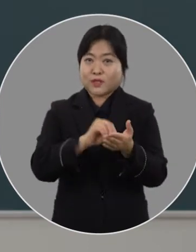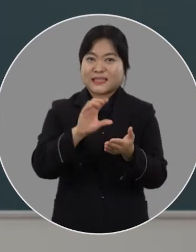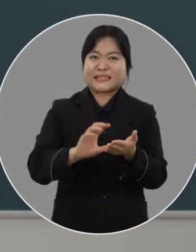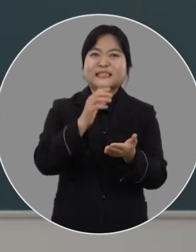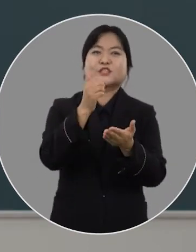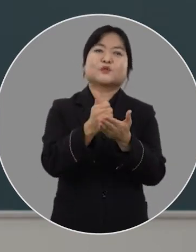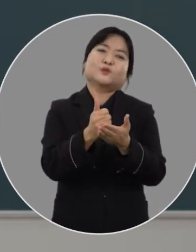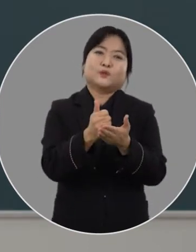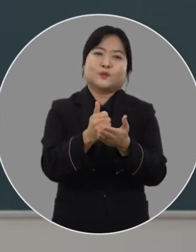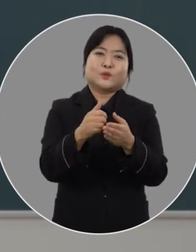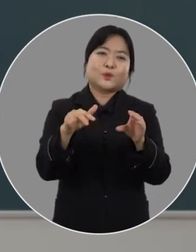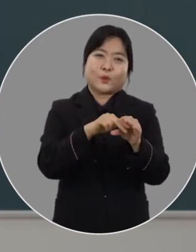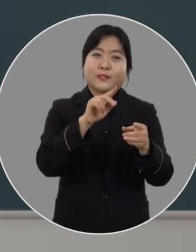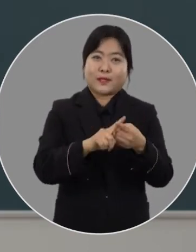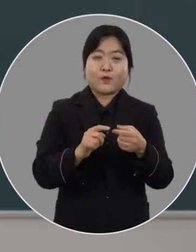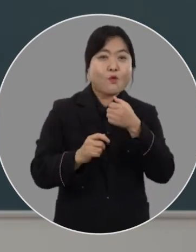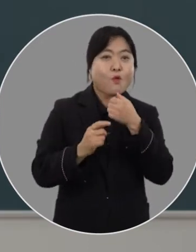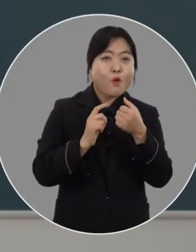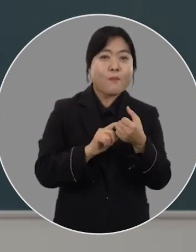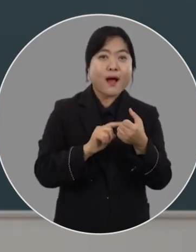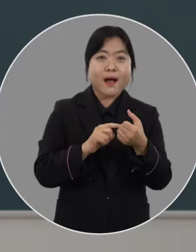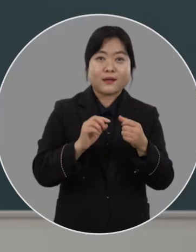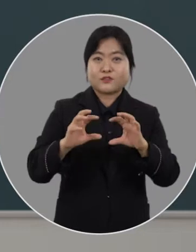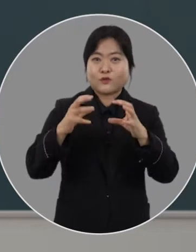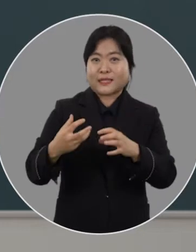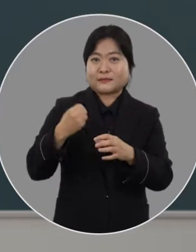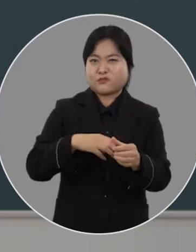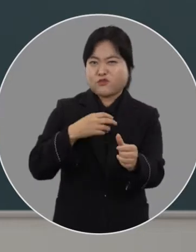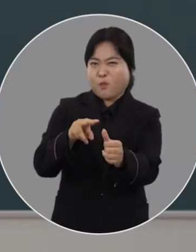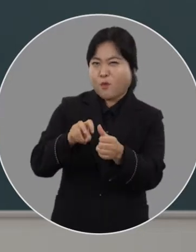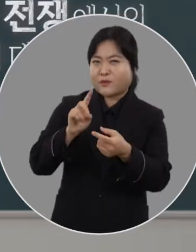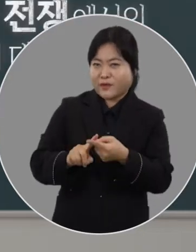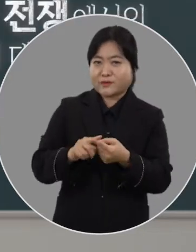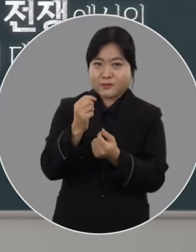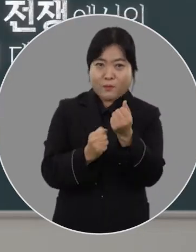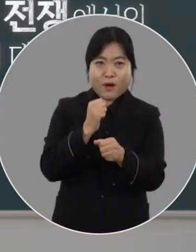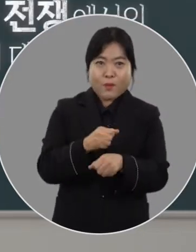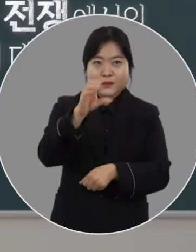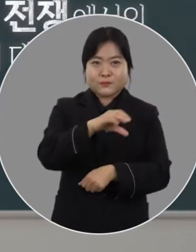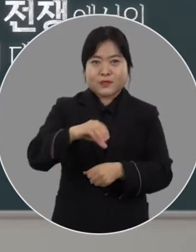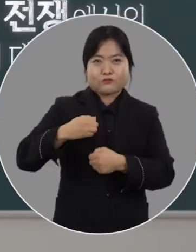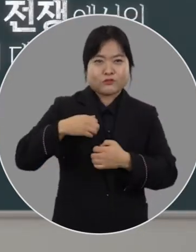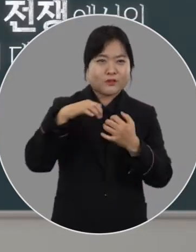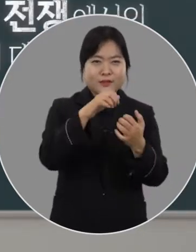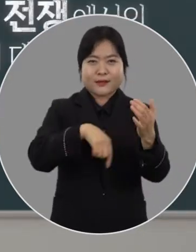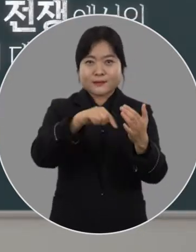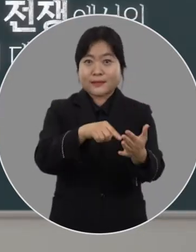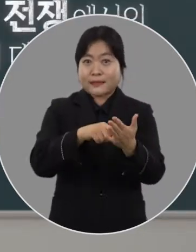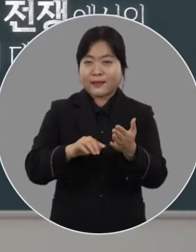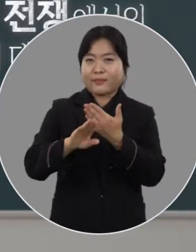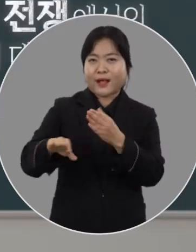그리스도교에 대해서 로마 제국이 지녔던 혐오에 대해서 다루어 본 다음에 십자군 전쟁 안에서 나타났던 타 종교에